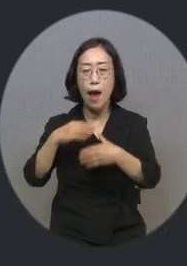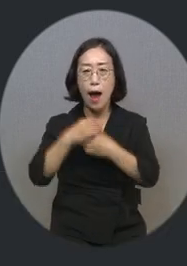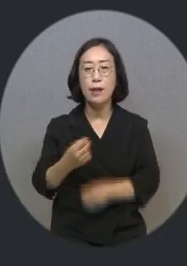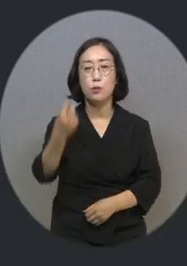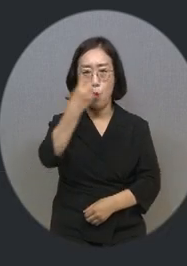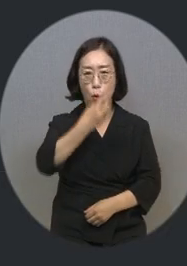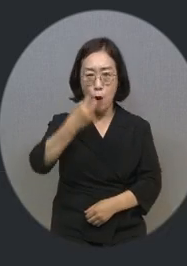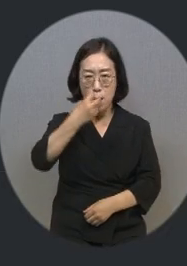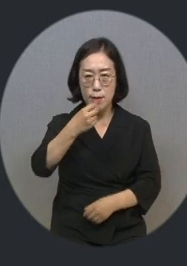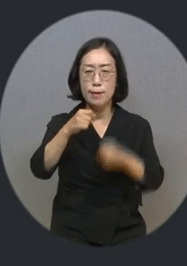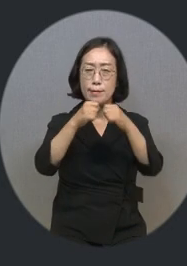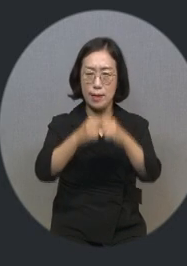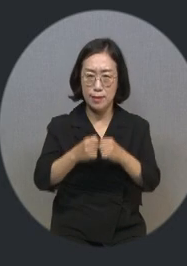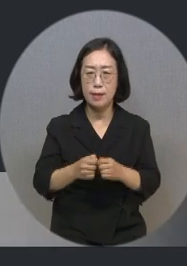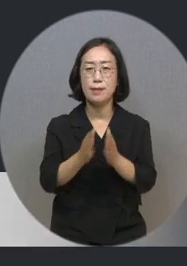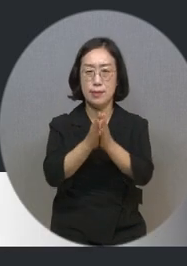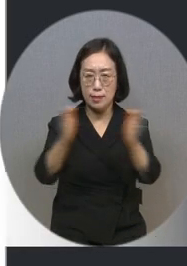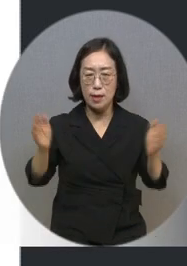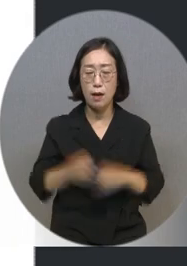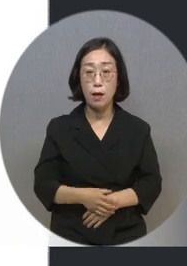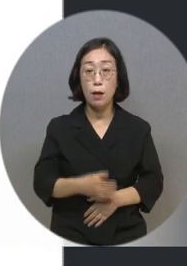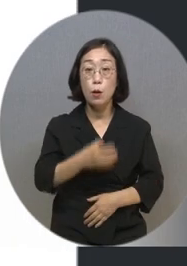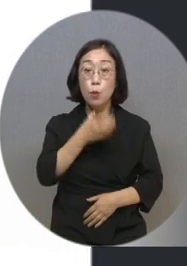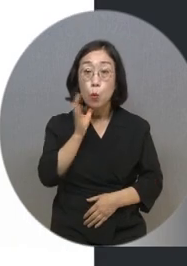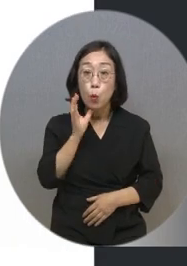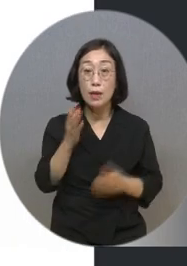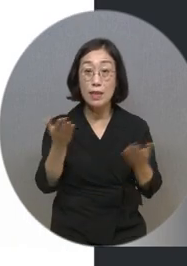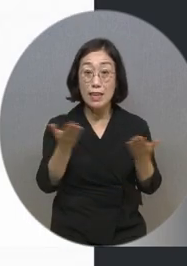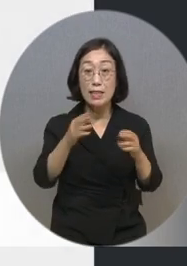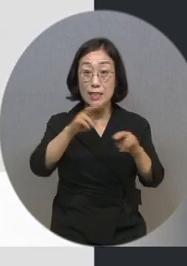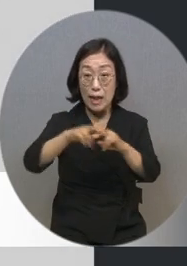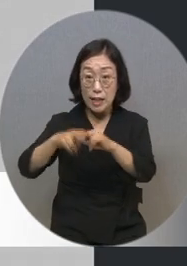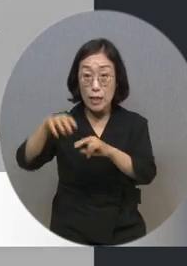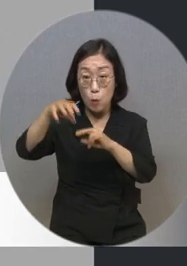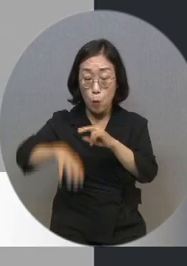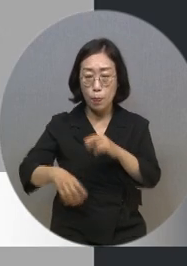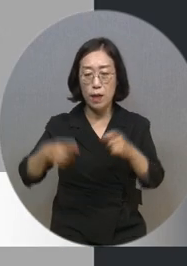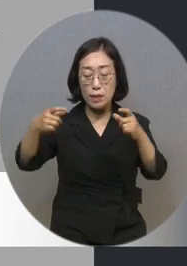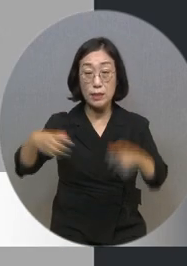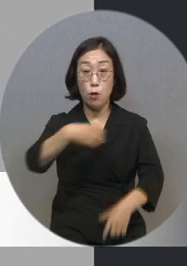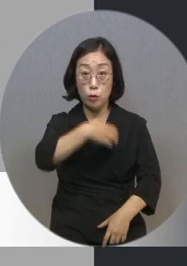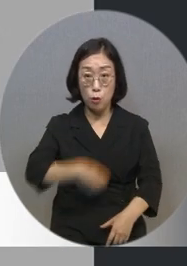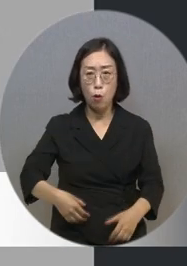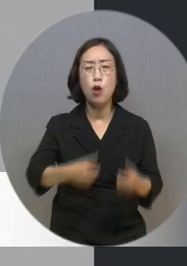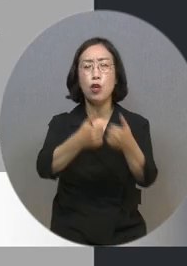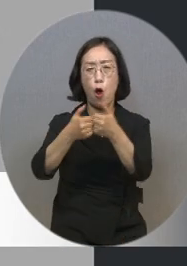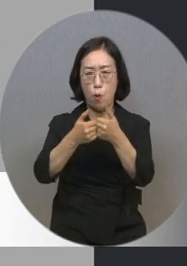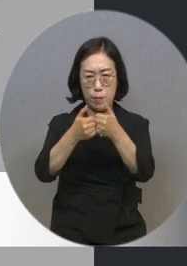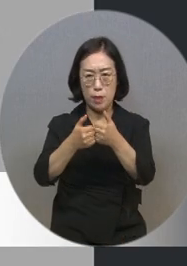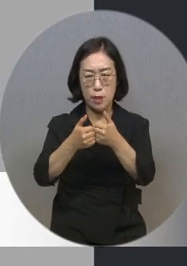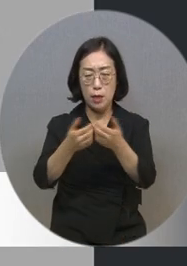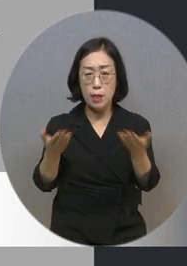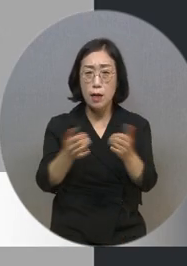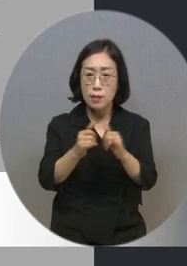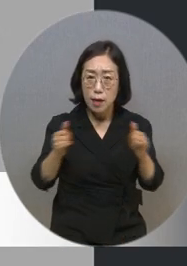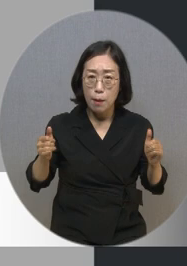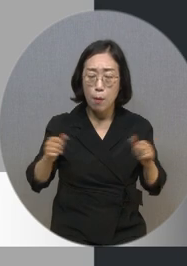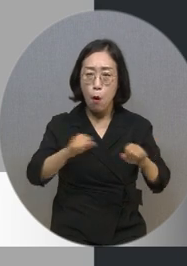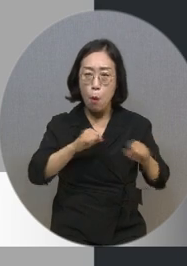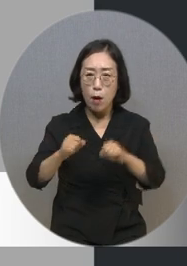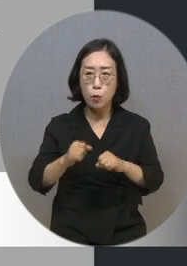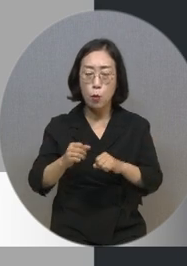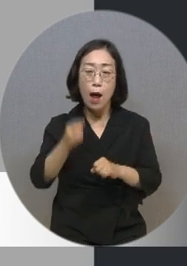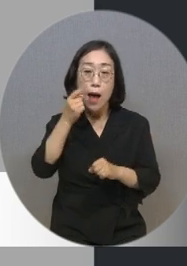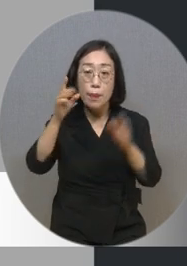밝혔습니다. 이에 따라 노인 일자리 수행기관은 지방자치단체와 협의해 참여자의 활동 시간을 월